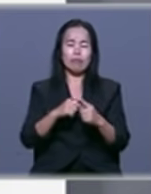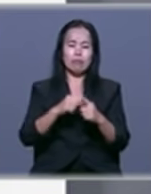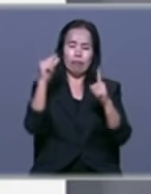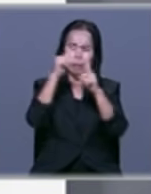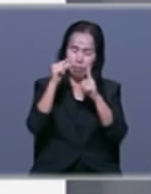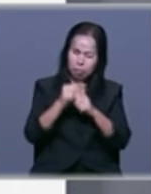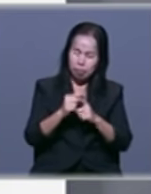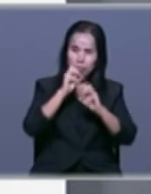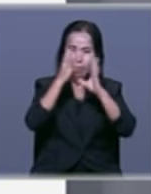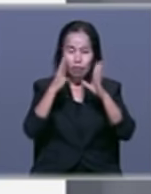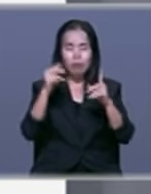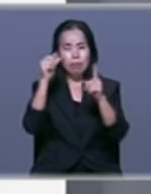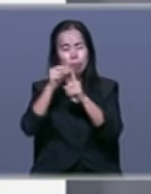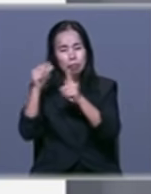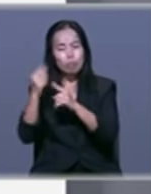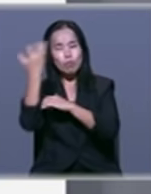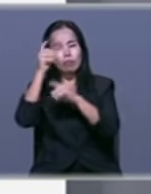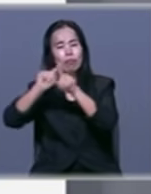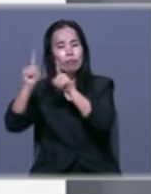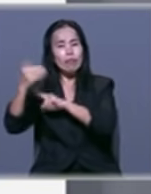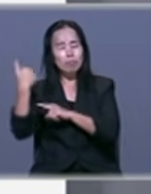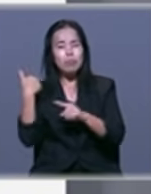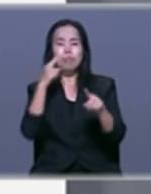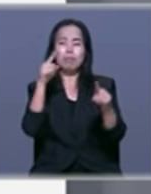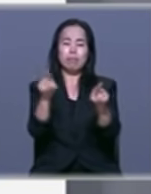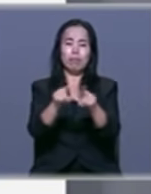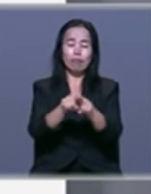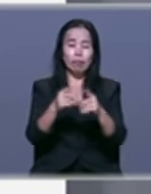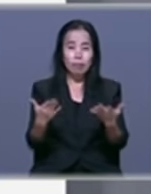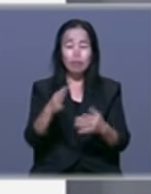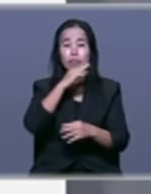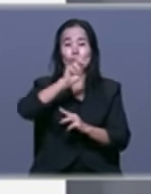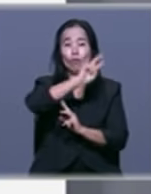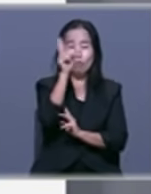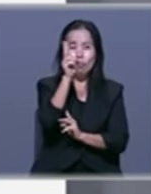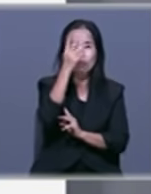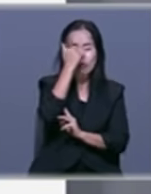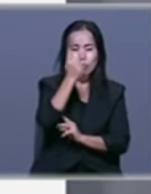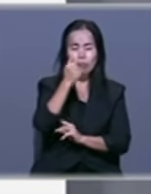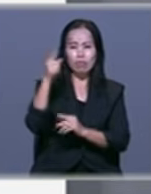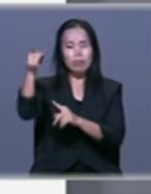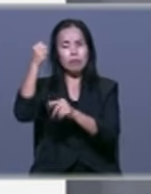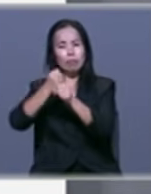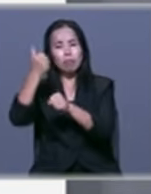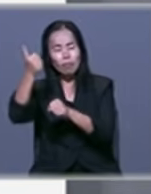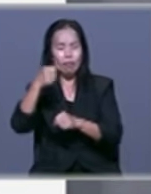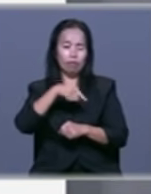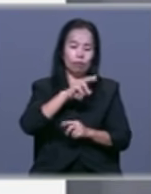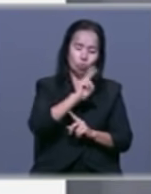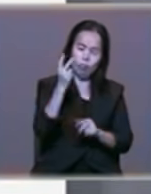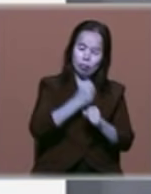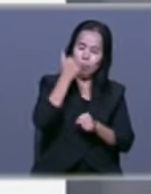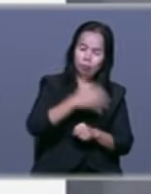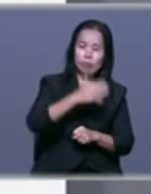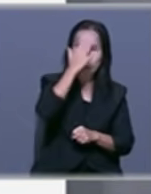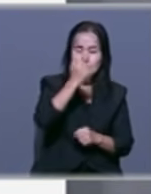ใช้กับทุกช่องหรือไม่หากพูดกว้างๆอย่างนี้ Voice TV สามารถอ้างได้ว่าทำไมช่องนี้ทำได้ทำไมเขาทำไม่ได้กส